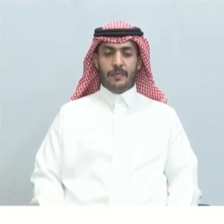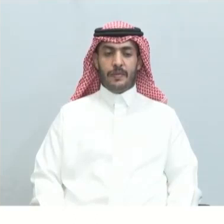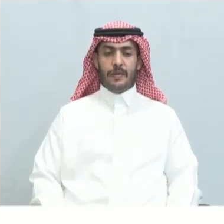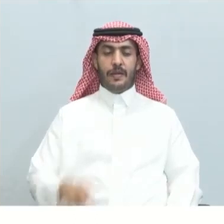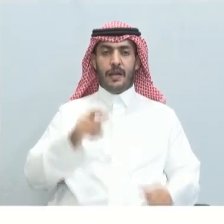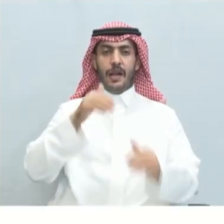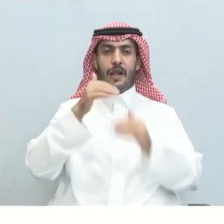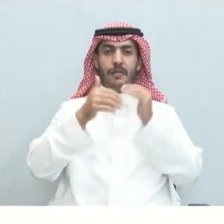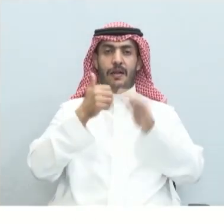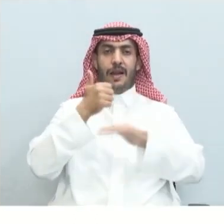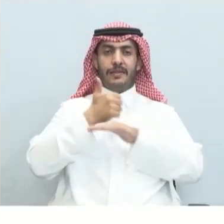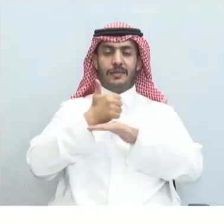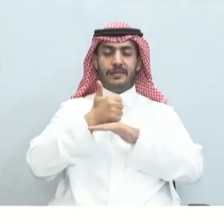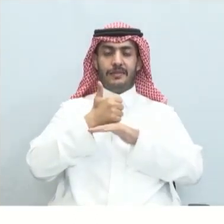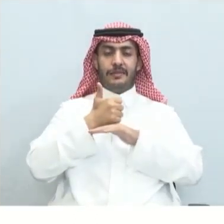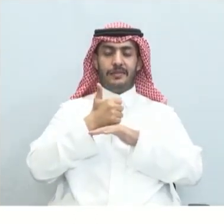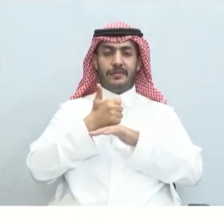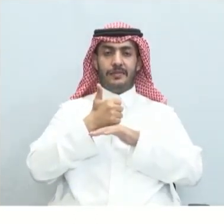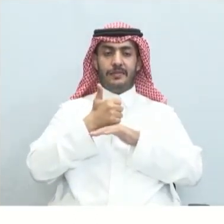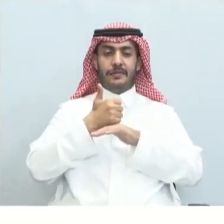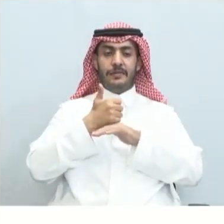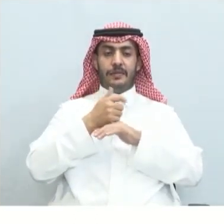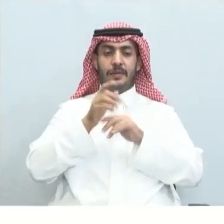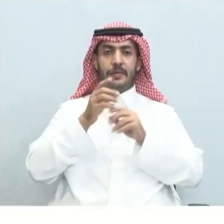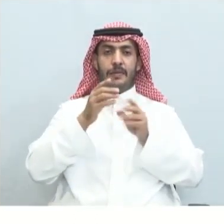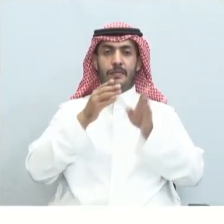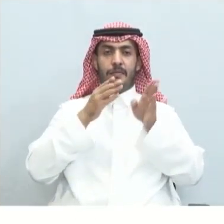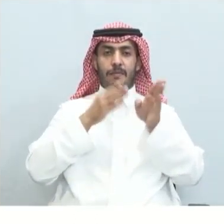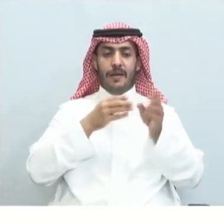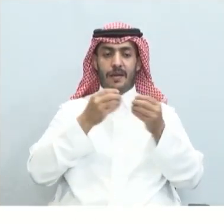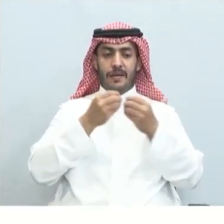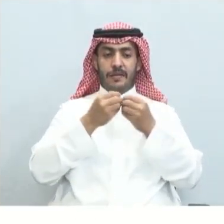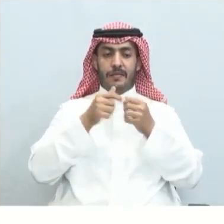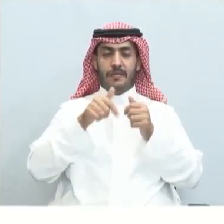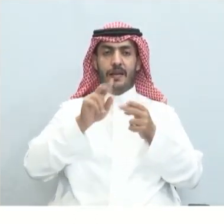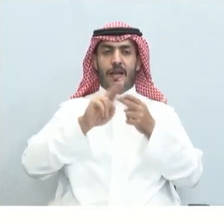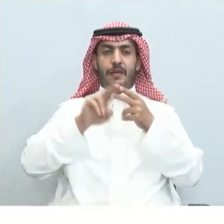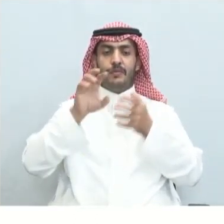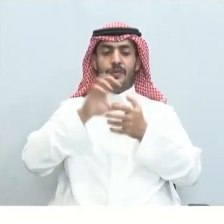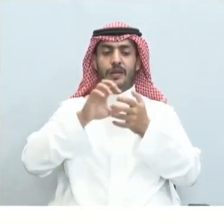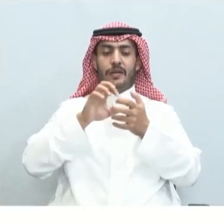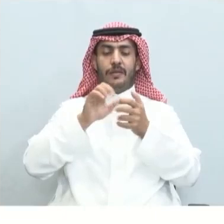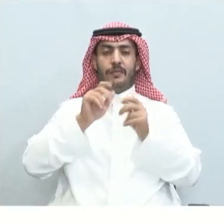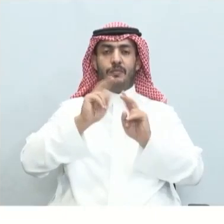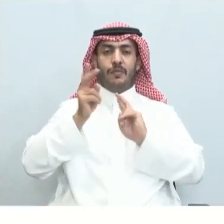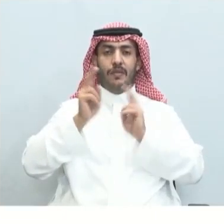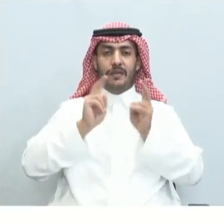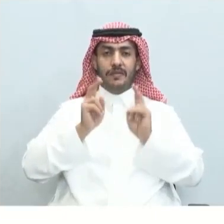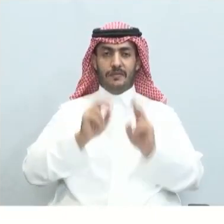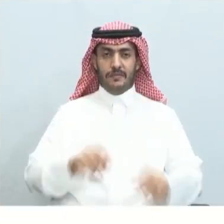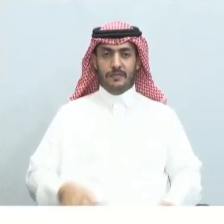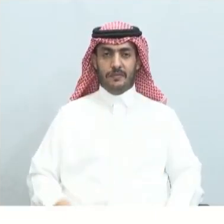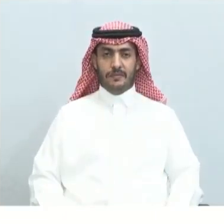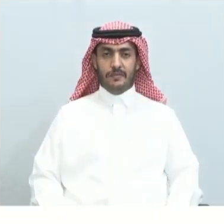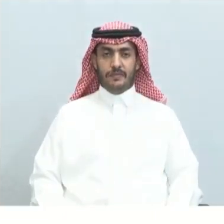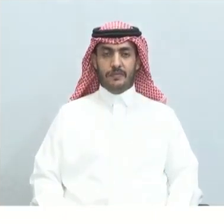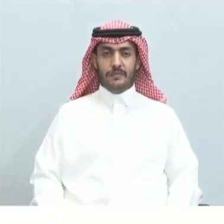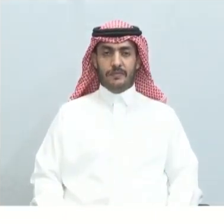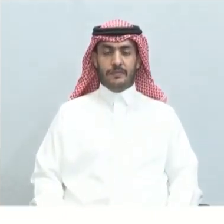هي الخطوات الاساسيه المتبعه في حل المشكلات المختلفه